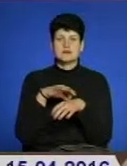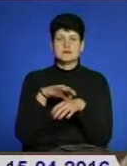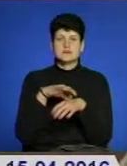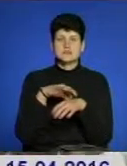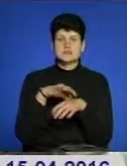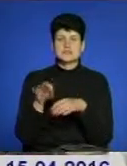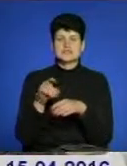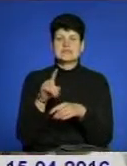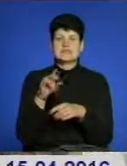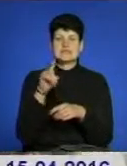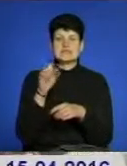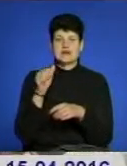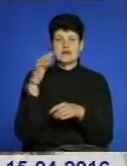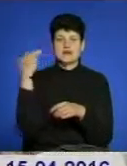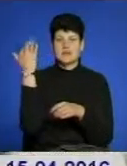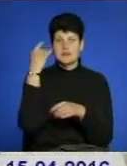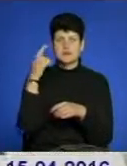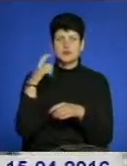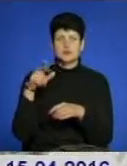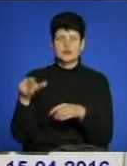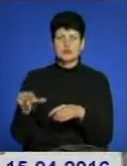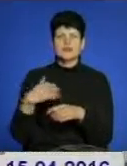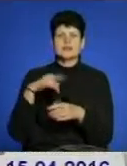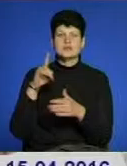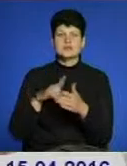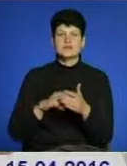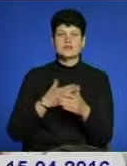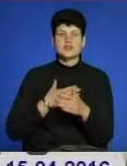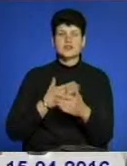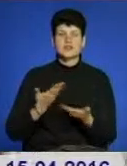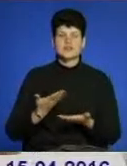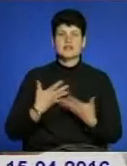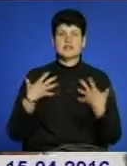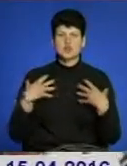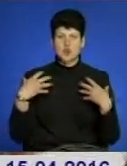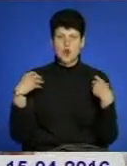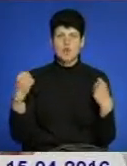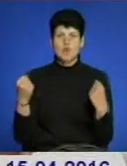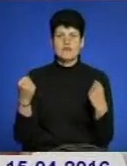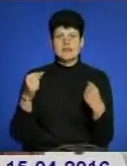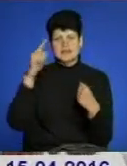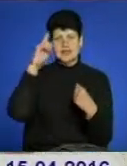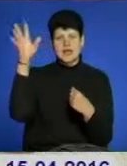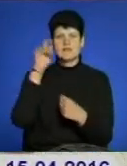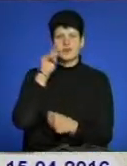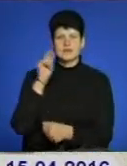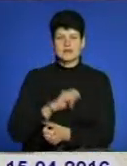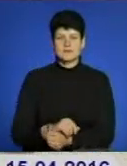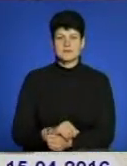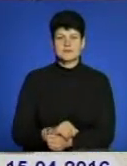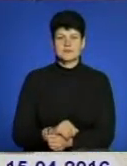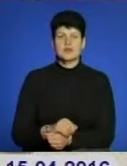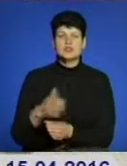Небесну Сотню. Він мене молодець, я дуже радію, що він мій брат. Я дуже рада, що він живий, здоровий. І слава Україні! З